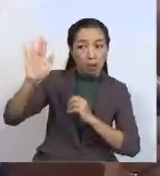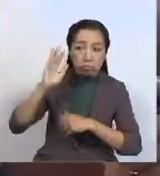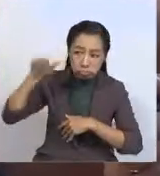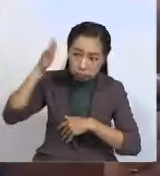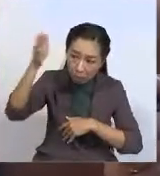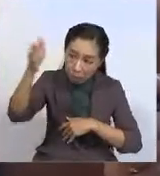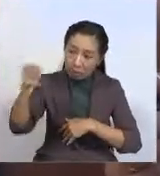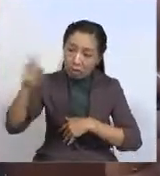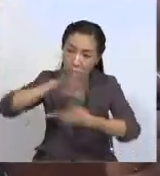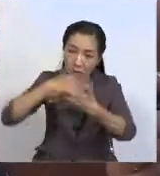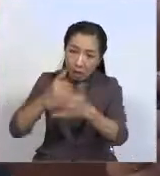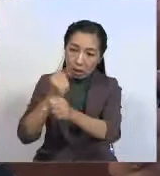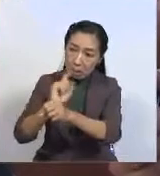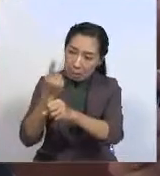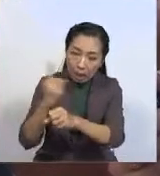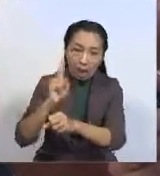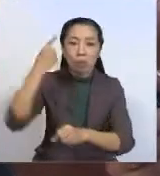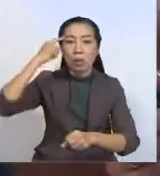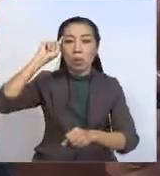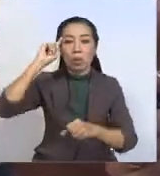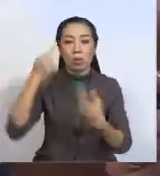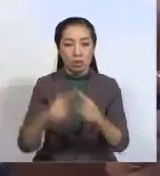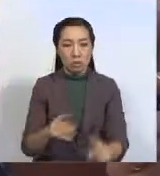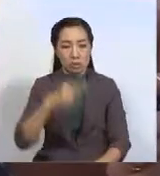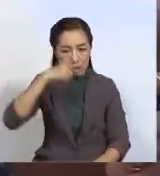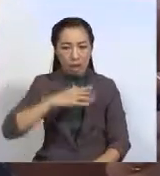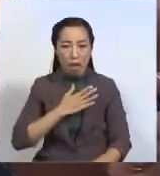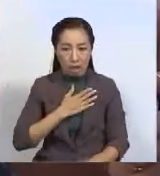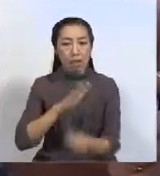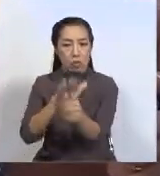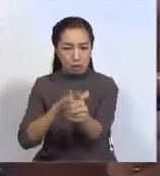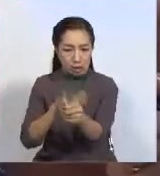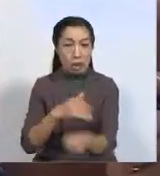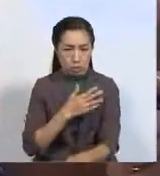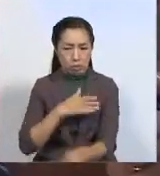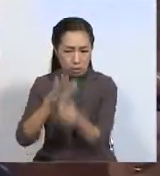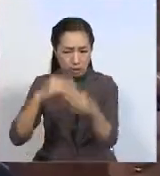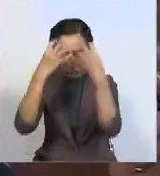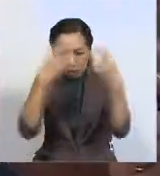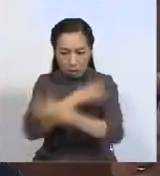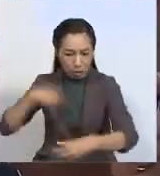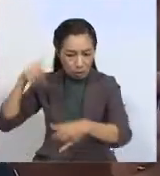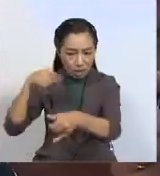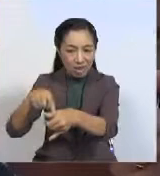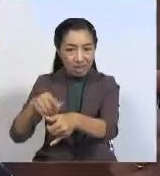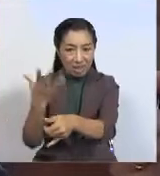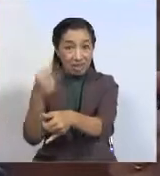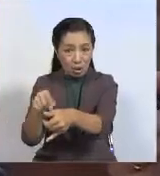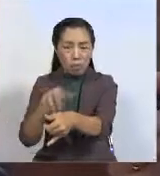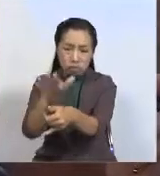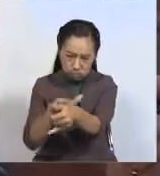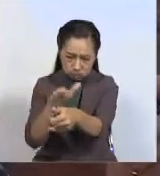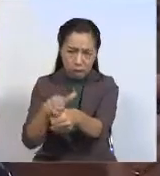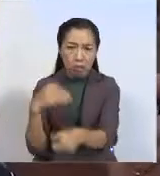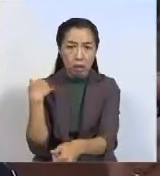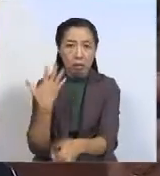แล้วจะมีมาตรการอย่างไรนะครับแต่ว่าเราเห็นใจผมเองก็รู้สึกสงสารหลินหุยอีกตัวนึงที่เหลือเพราะว่าการ